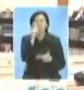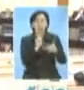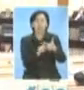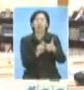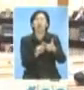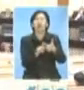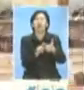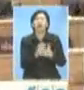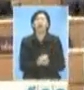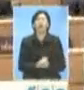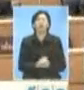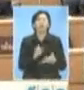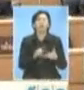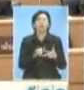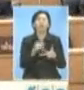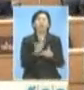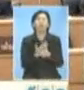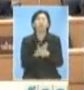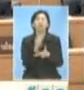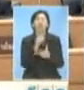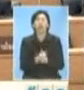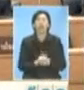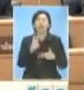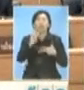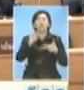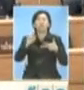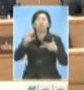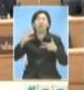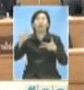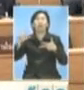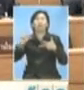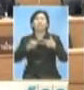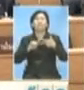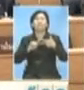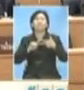านไปได้ยังไงท่านตั้งงบประมาณเอาไว้ให้เขา 4.5 ล้านบาทนะ